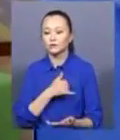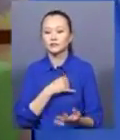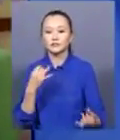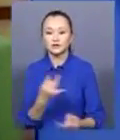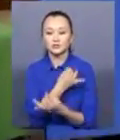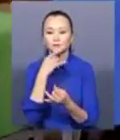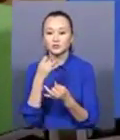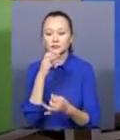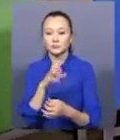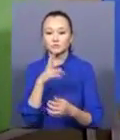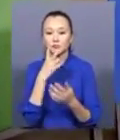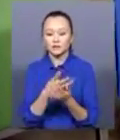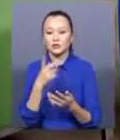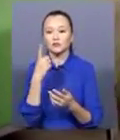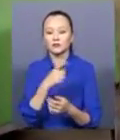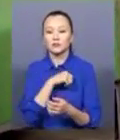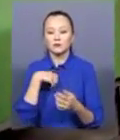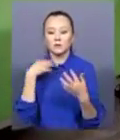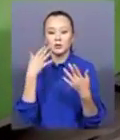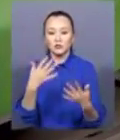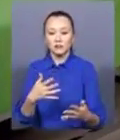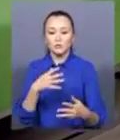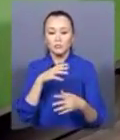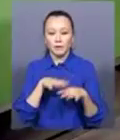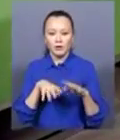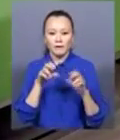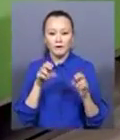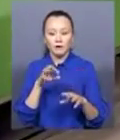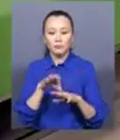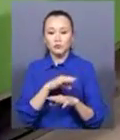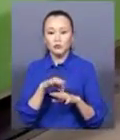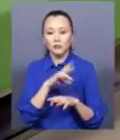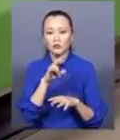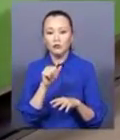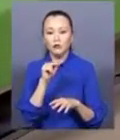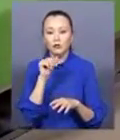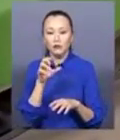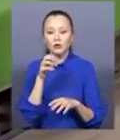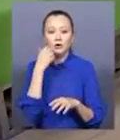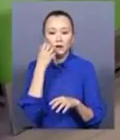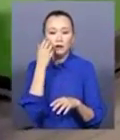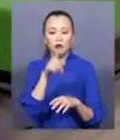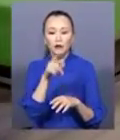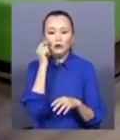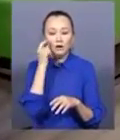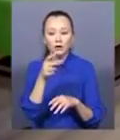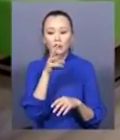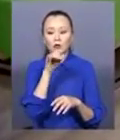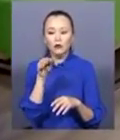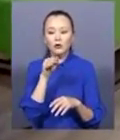интересная беседа с представителями одной из самых востребованных профессий. Мужья на час. Когда ты слышишь «муж на час»,